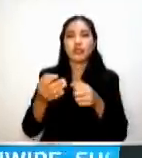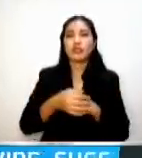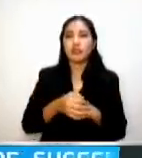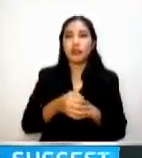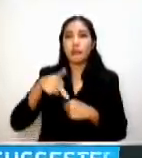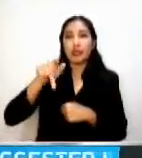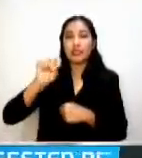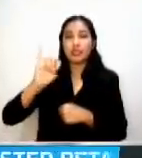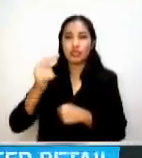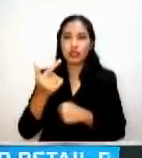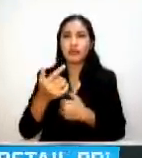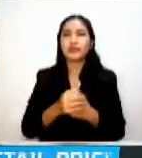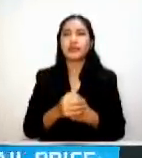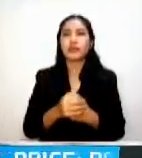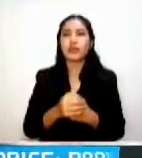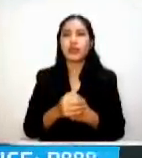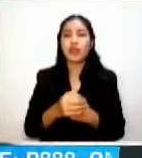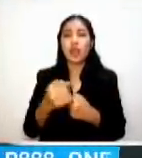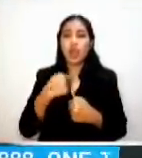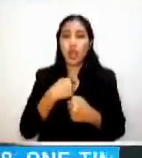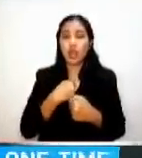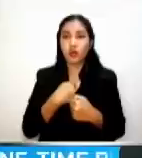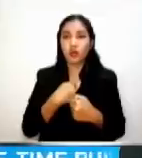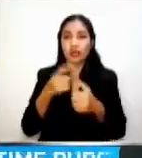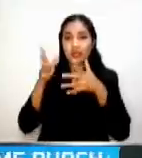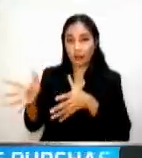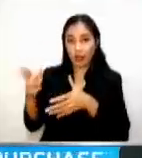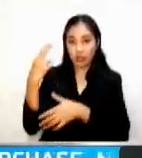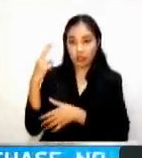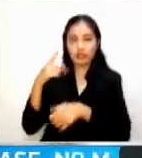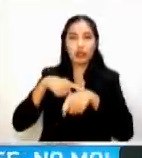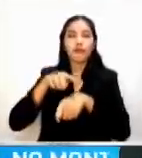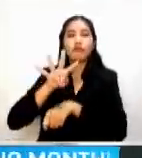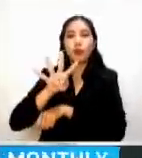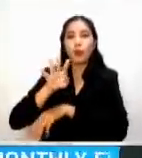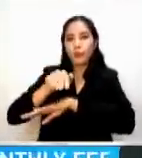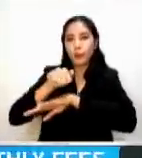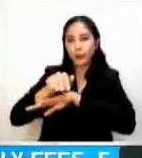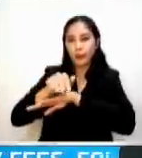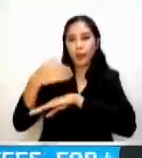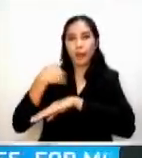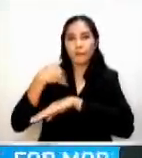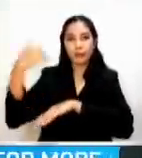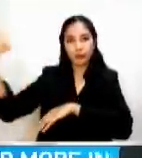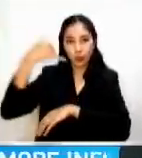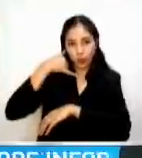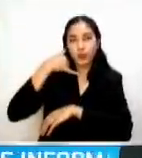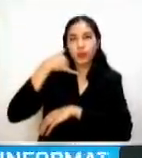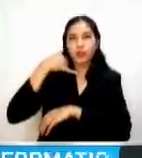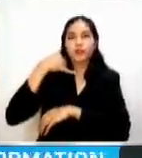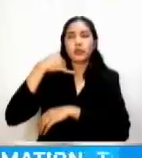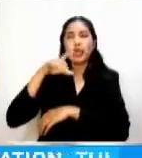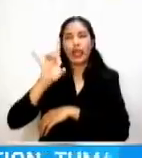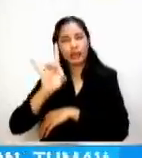away. I left him there at 4 p.m. I got a call at around 8 or 9 p.m. na they had to intubate him